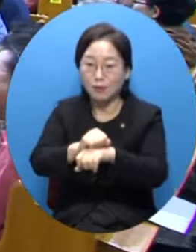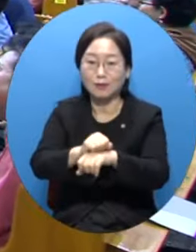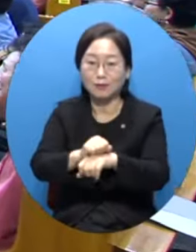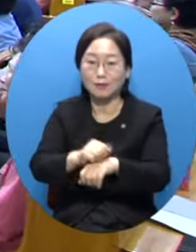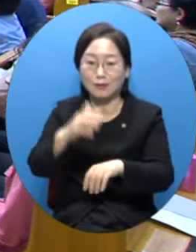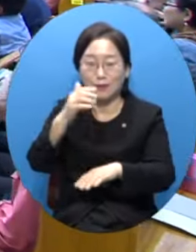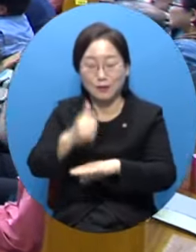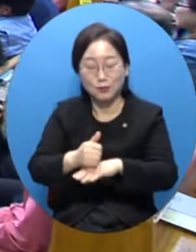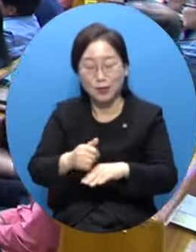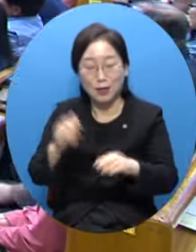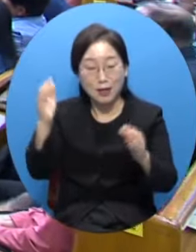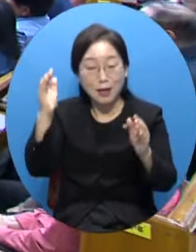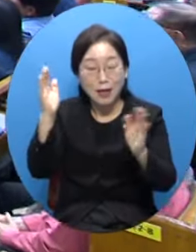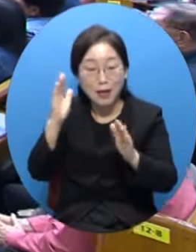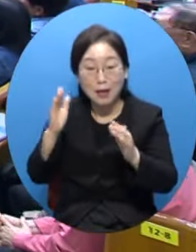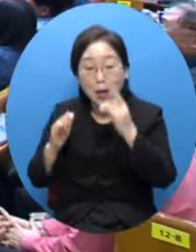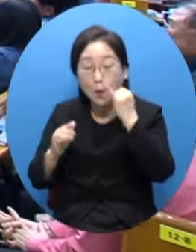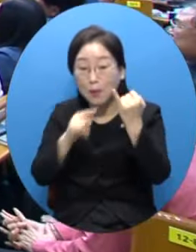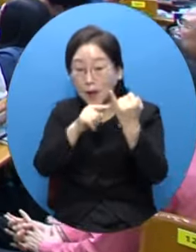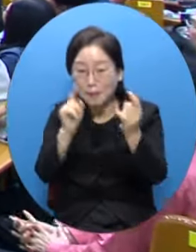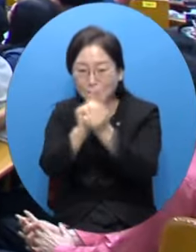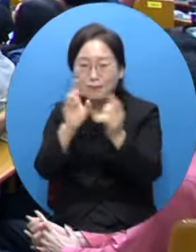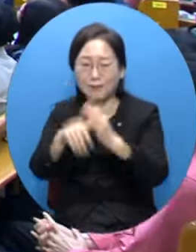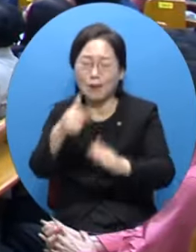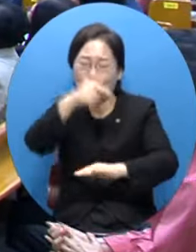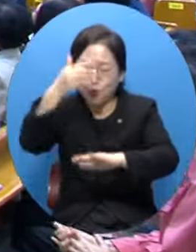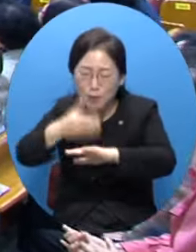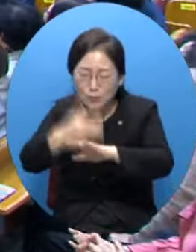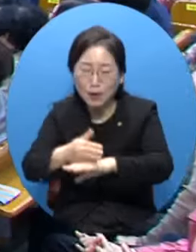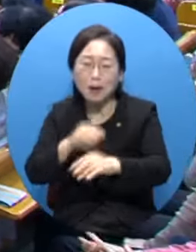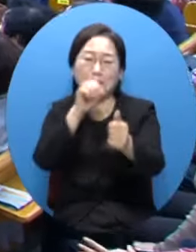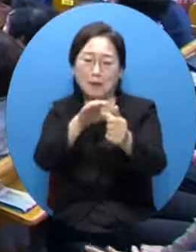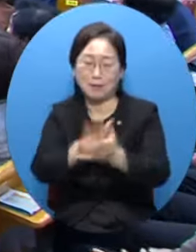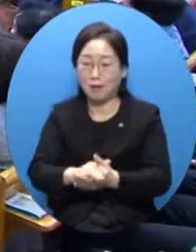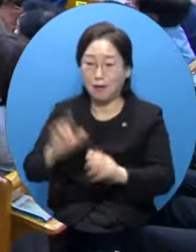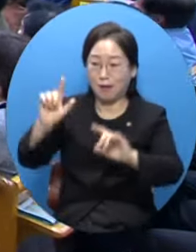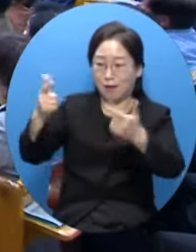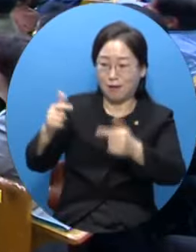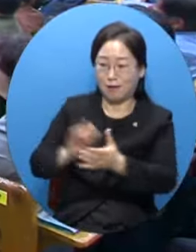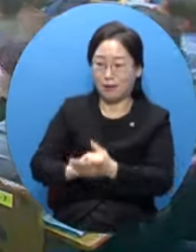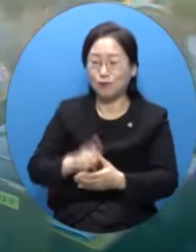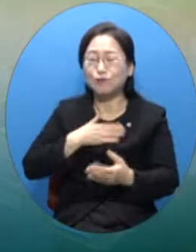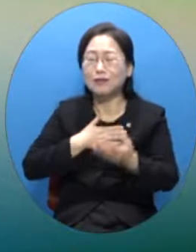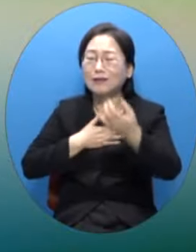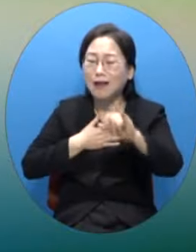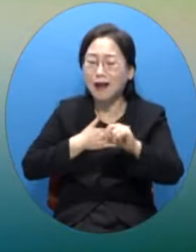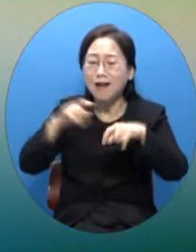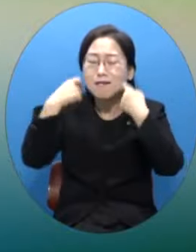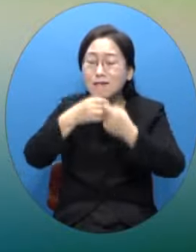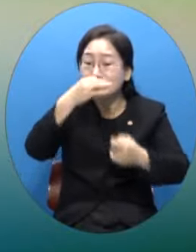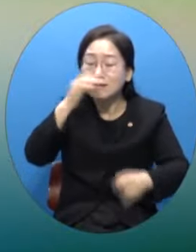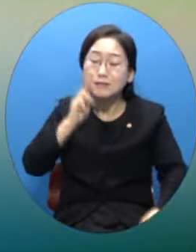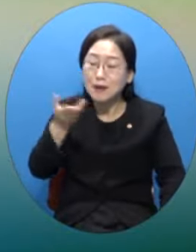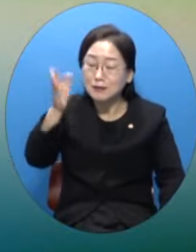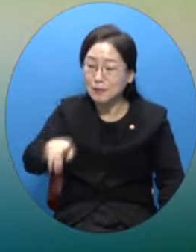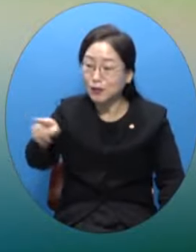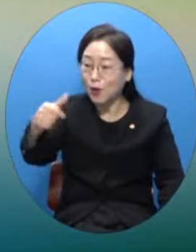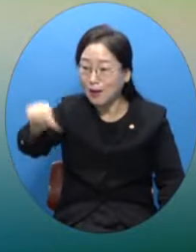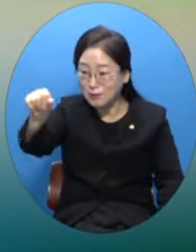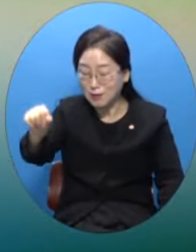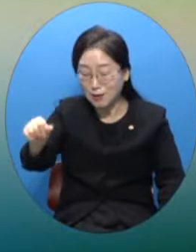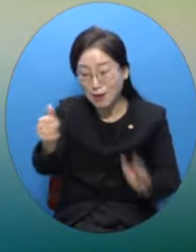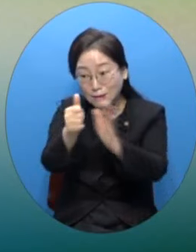학부모님께 만났을 때 그 아이 여자의 어머니에게 너무나 고맙다 그러니까 거꾸로 우리 아이가 좀 이기적이었는데 준영이를 돌보면서 다른